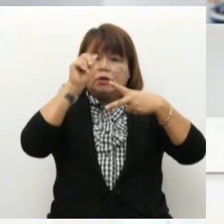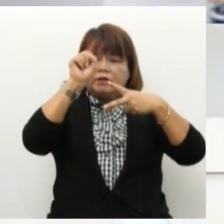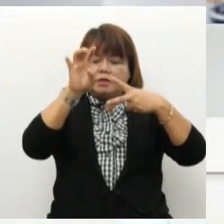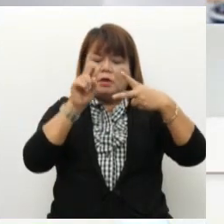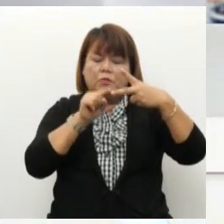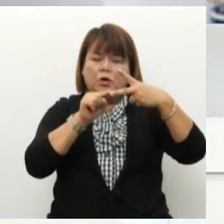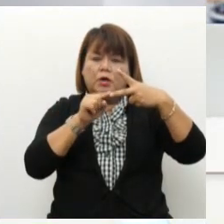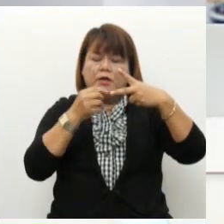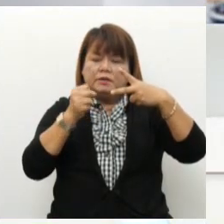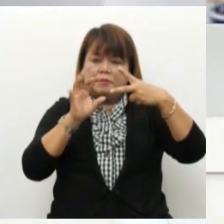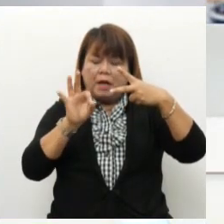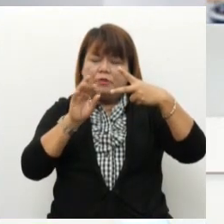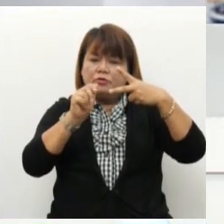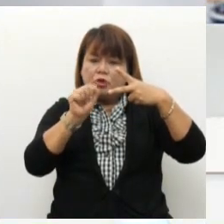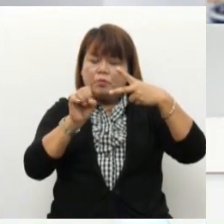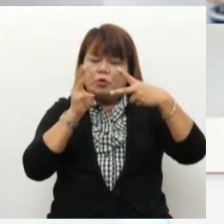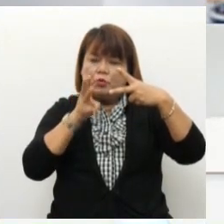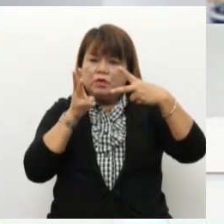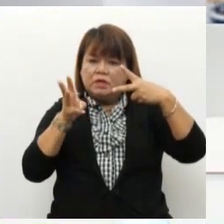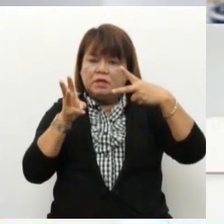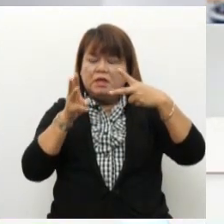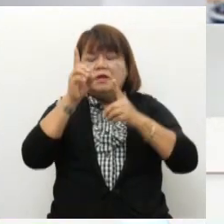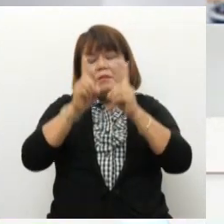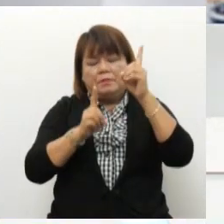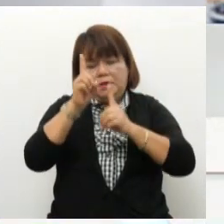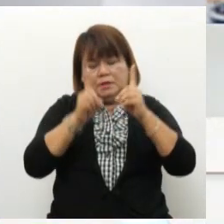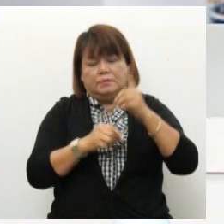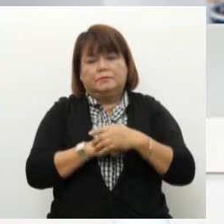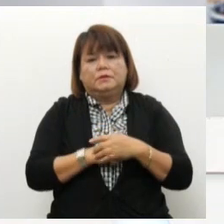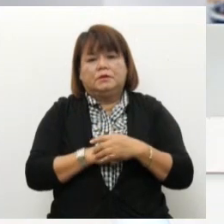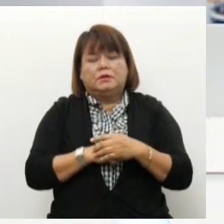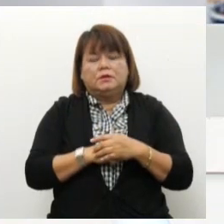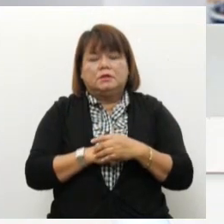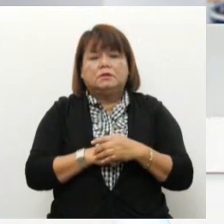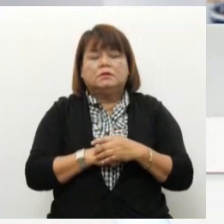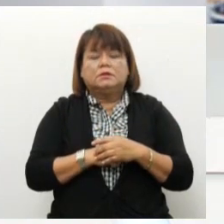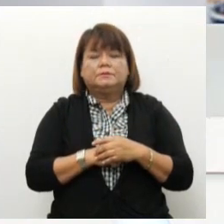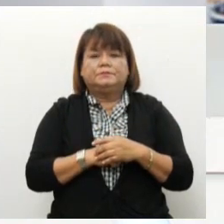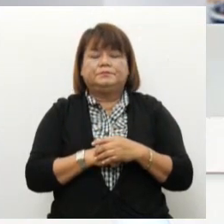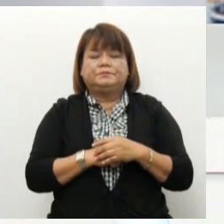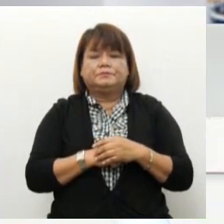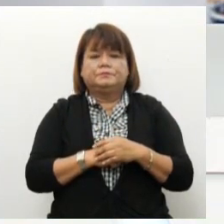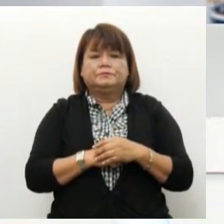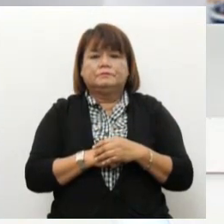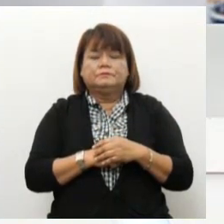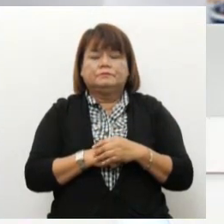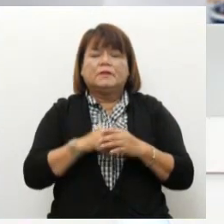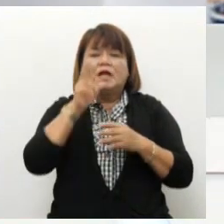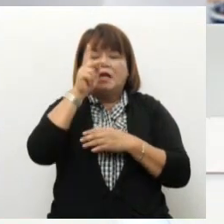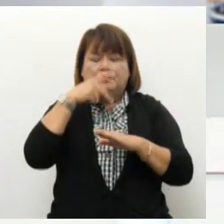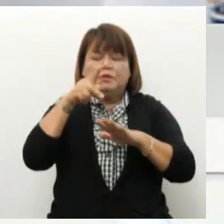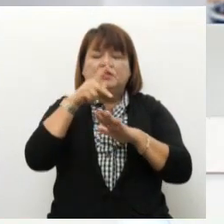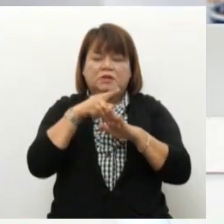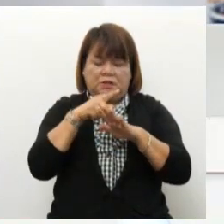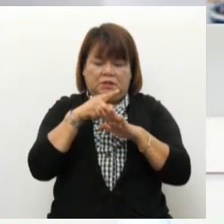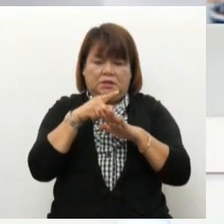จะเป็นเรื่องของการสอบโดยวิธีการประเมินนะครับคัดโดยการประเมินดังนั้นในเขตพื้นที่นะครับถ้าจ